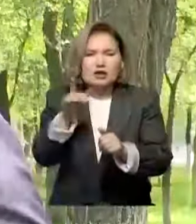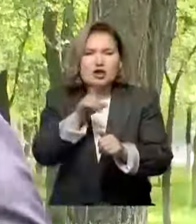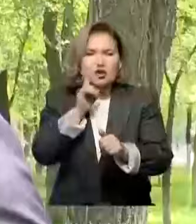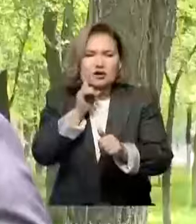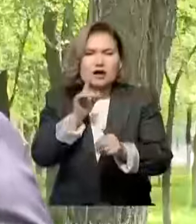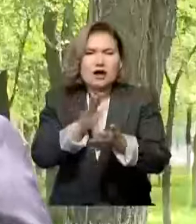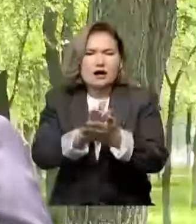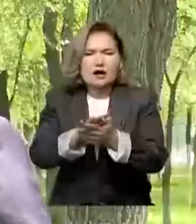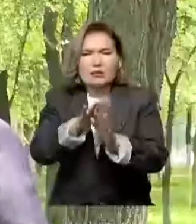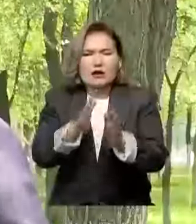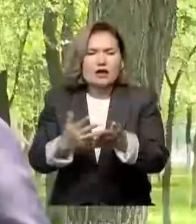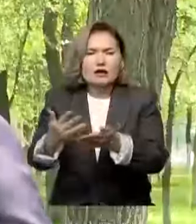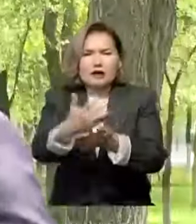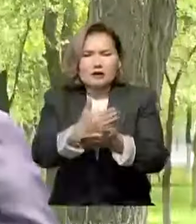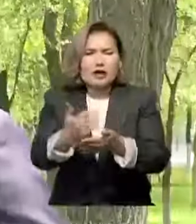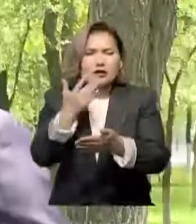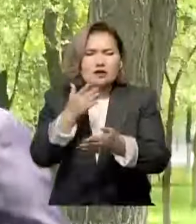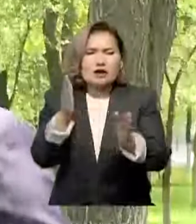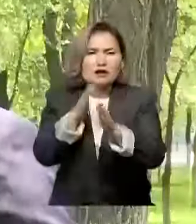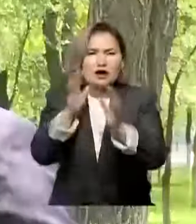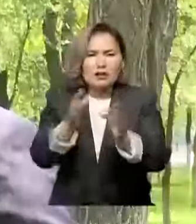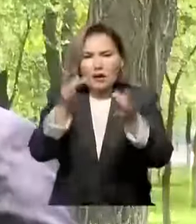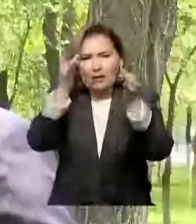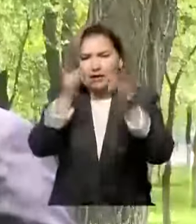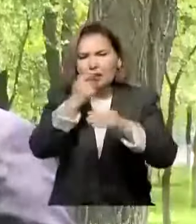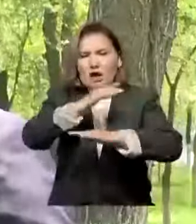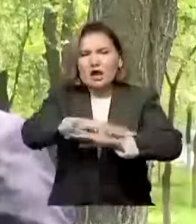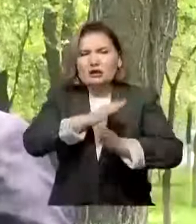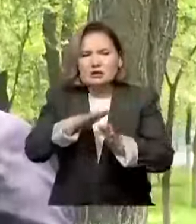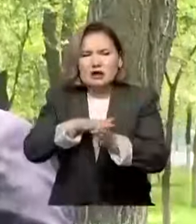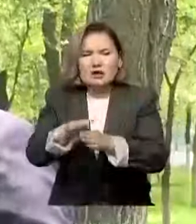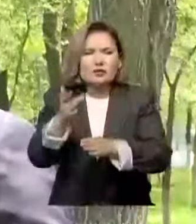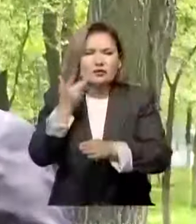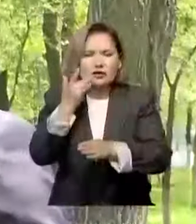жұмыстар жүргізіп, жаңағы экологиялық мәдениетті сақтау, қалыптастыру